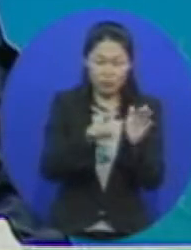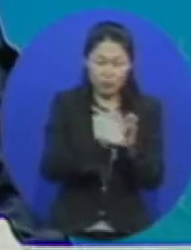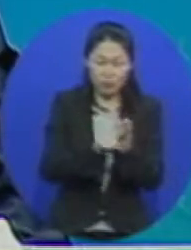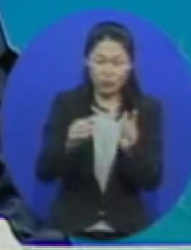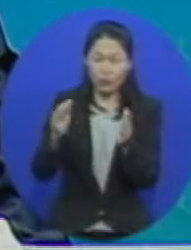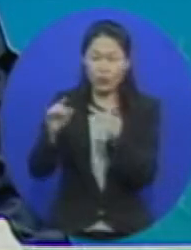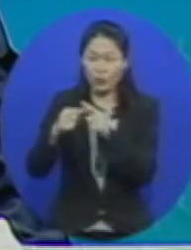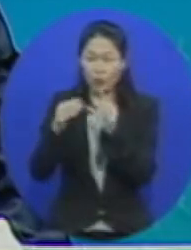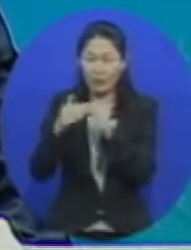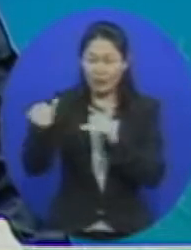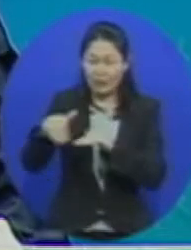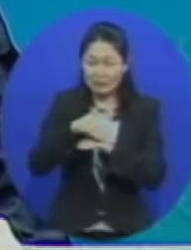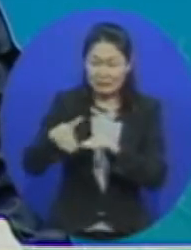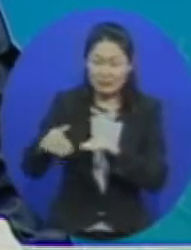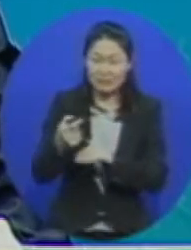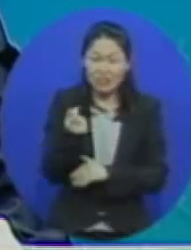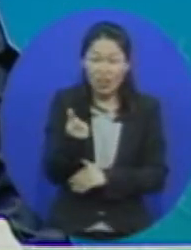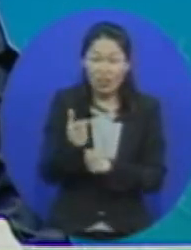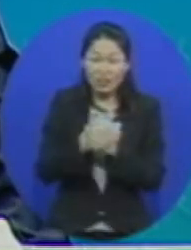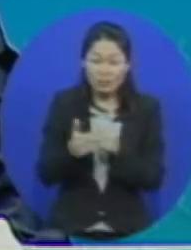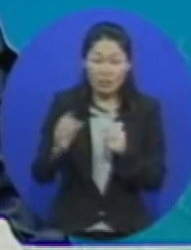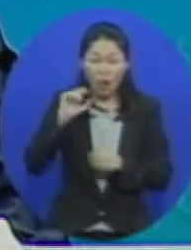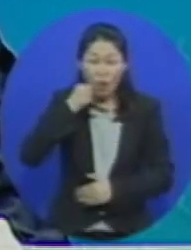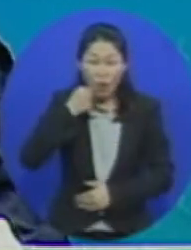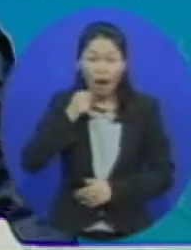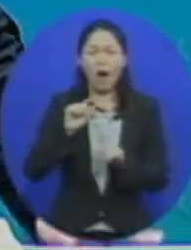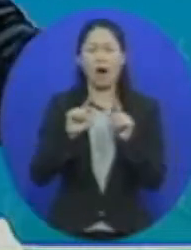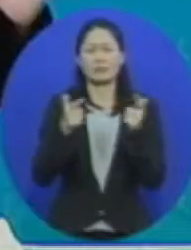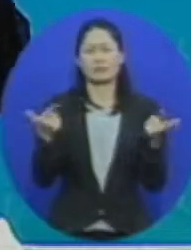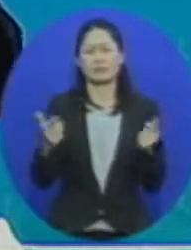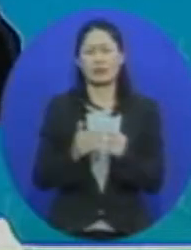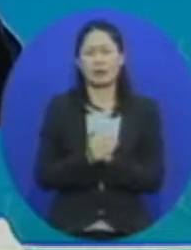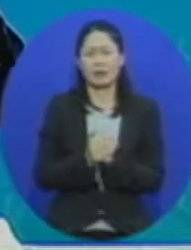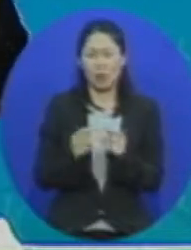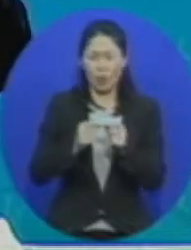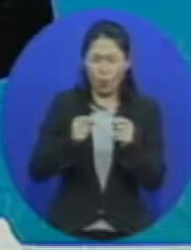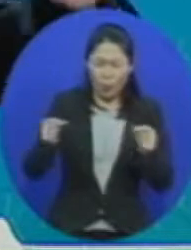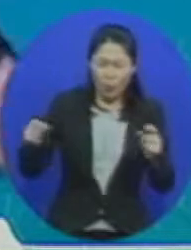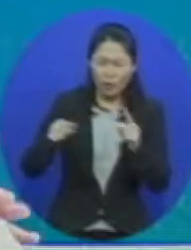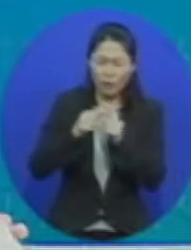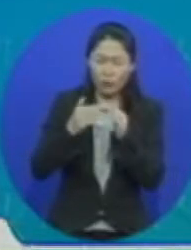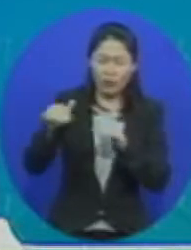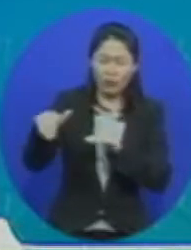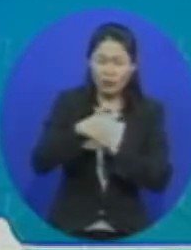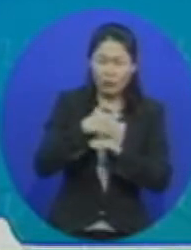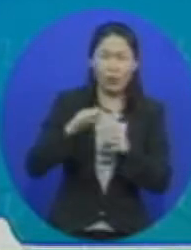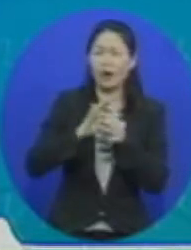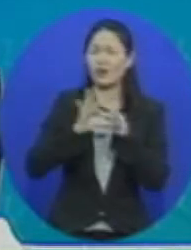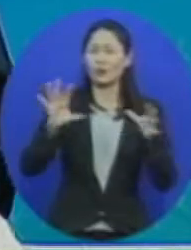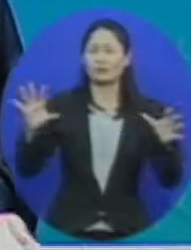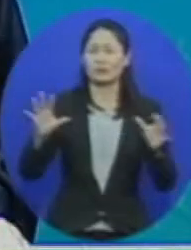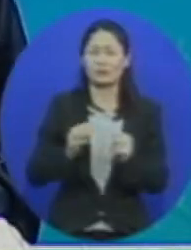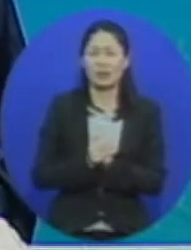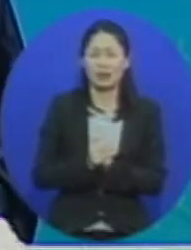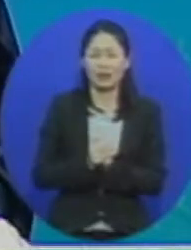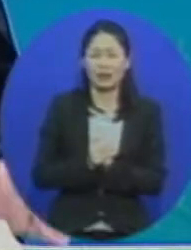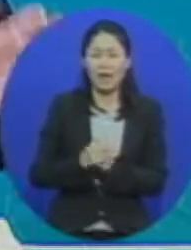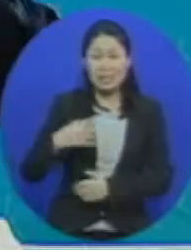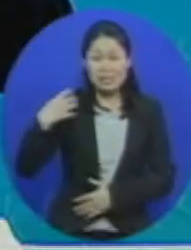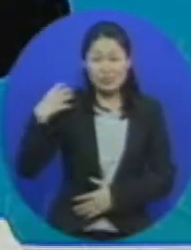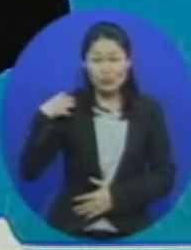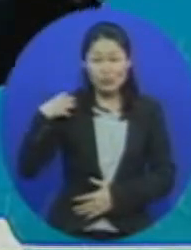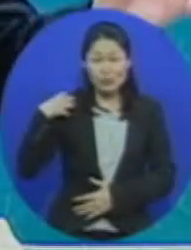어려울 거야 그것도 아닙니다 올해 교회 다닌 가고 아무 상관 없어요 직분